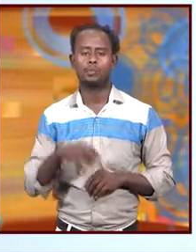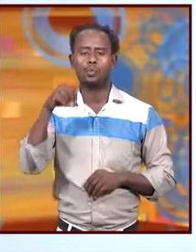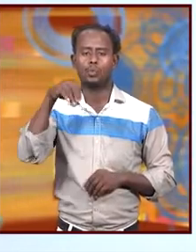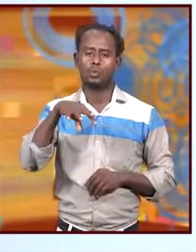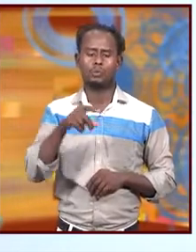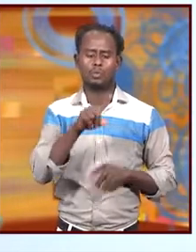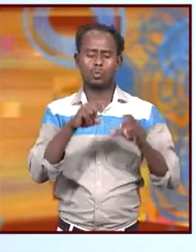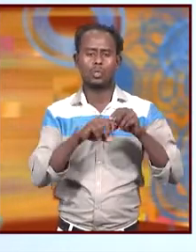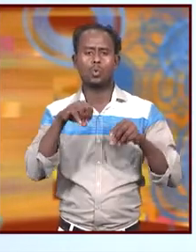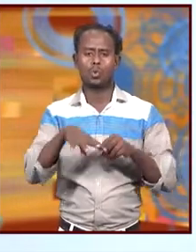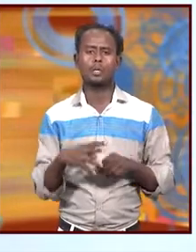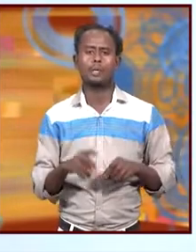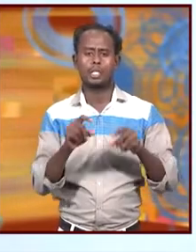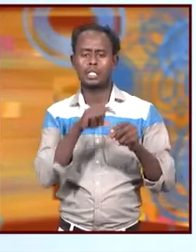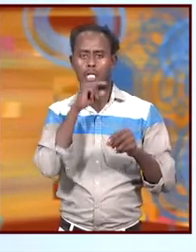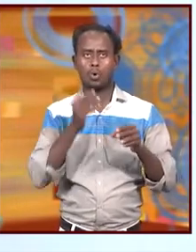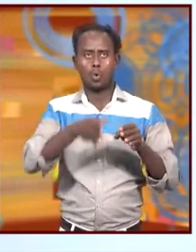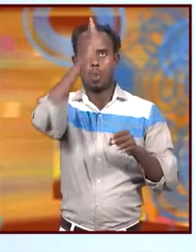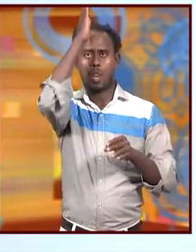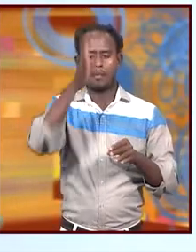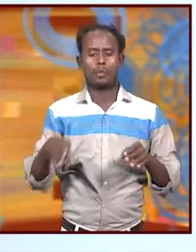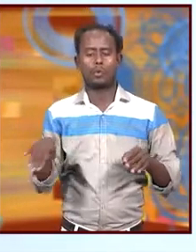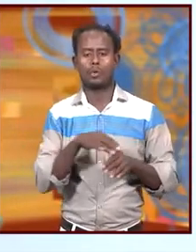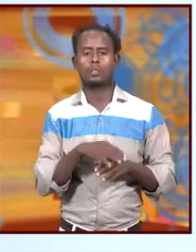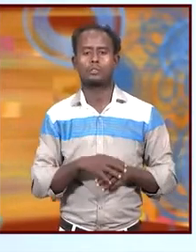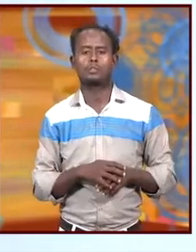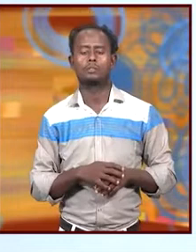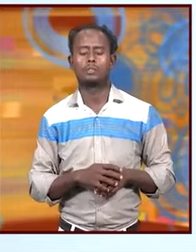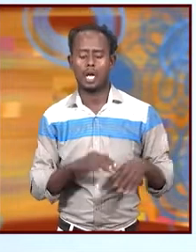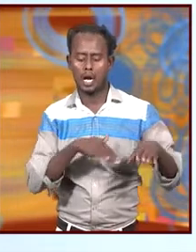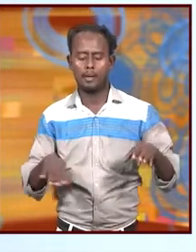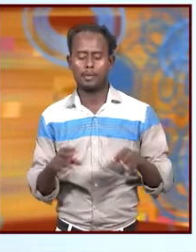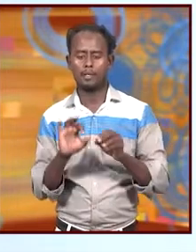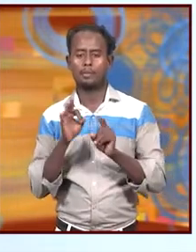கொடுக்கப்பட்டது செங்கோண முக்கோணம். அடிப்பக்கம்